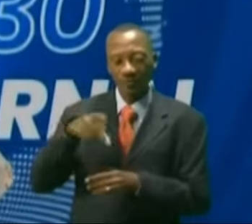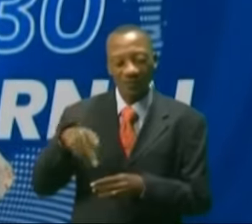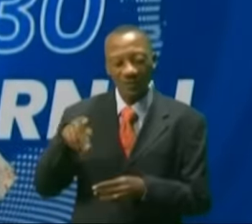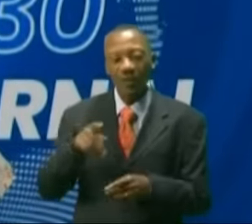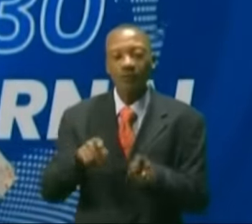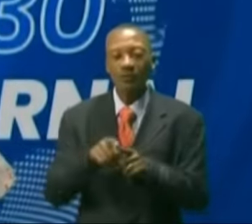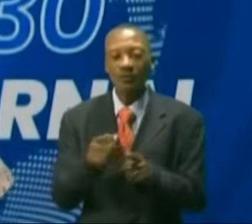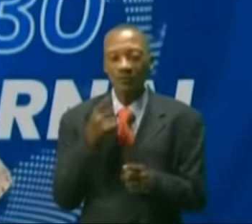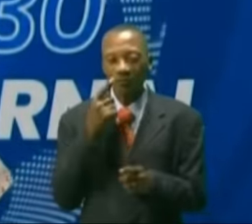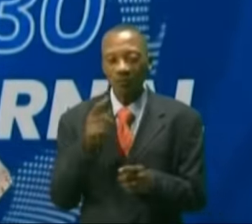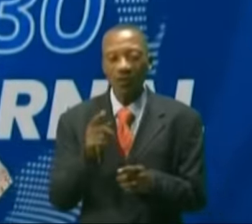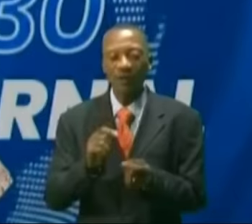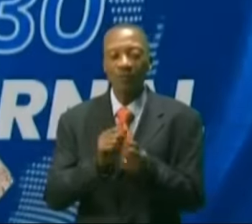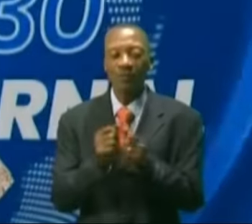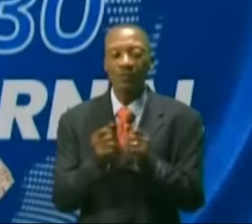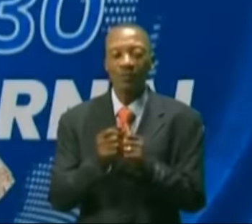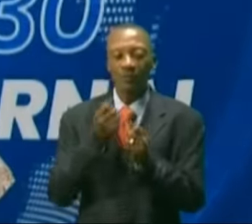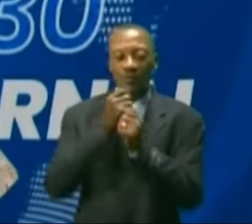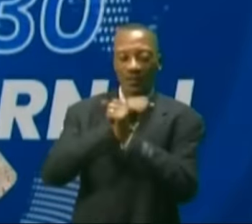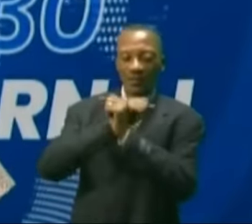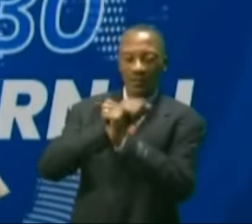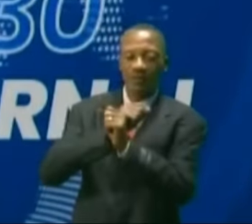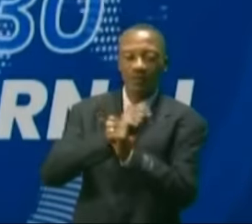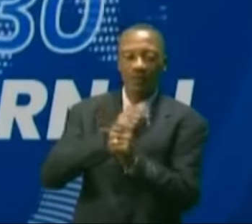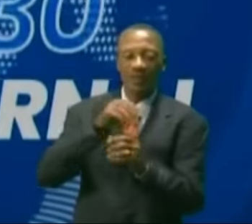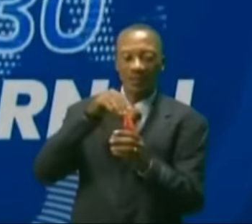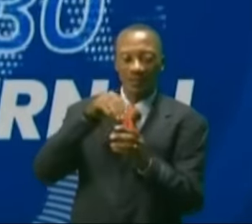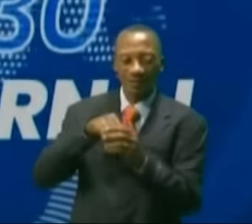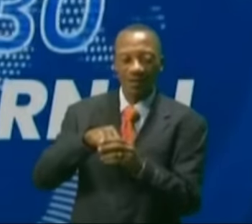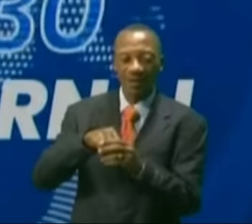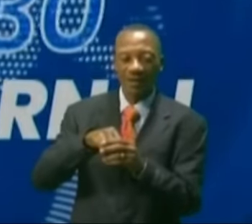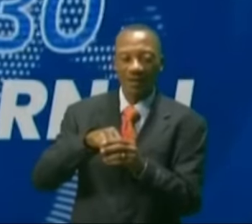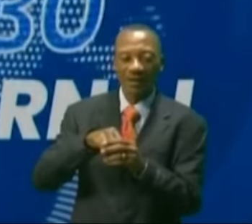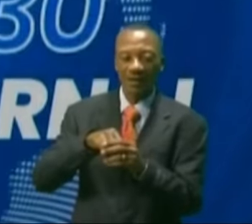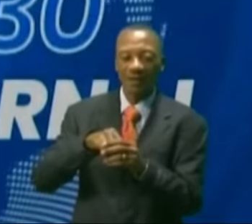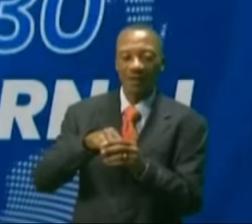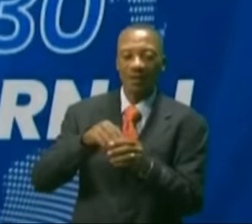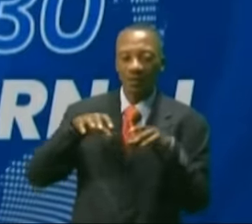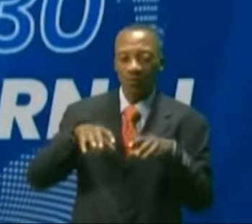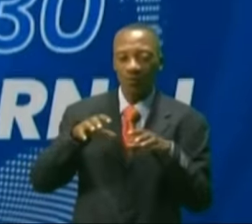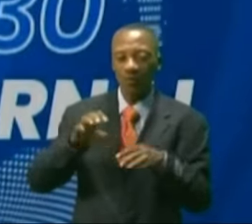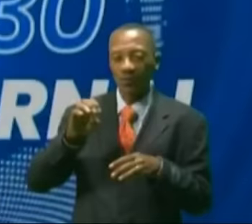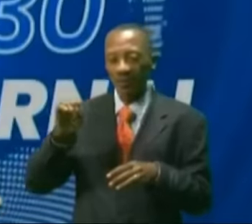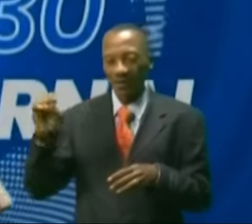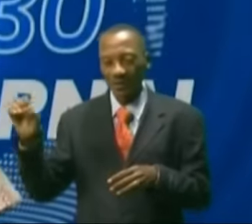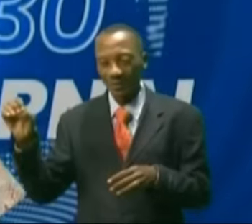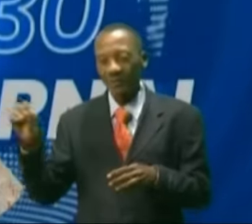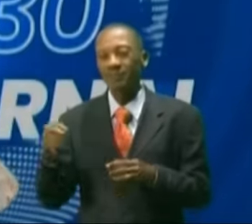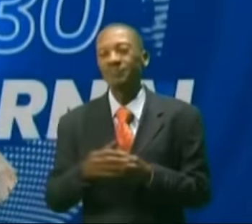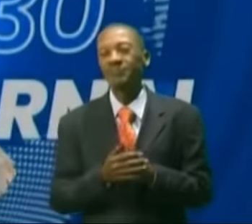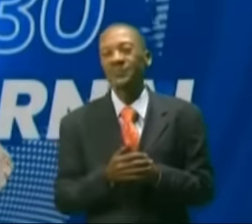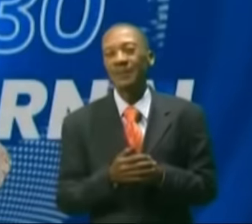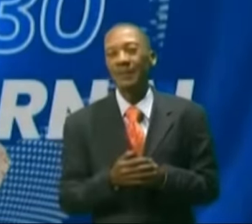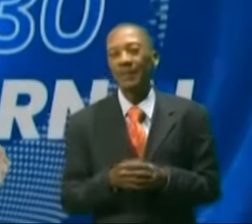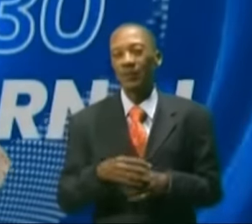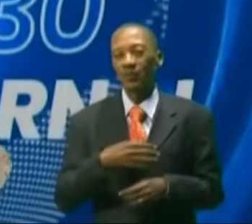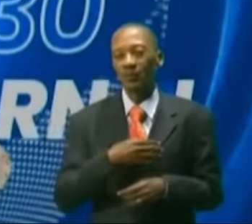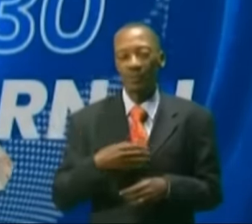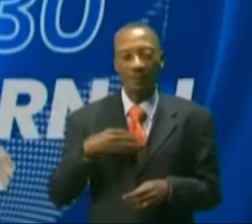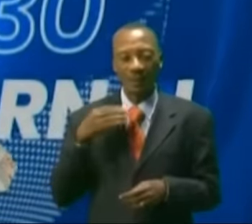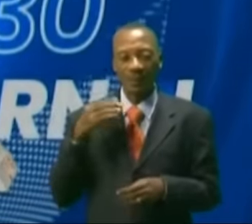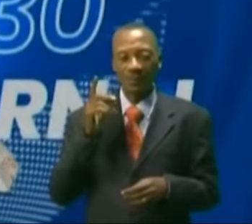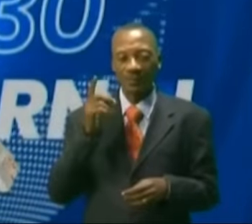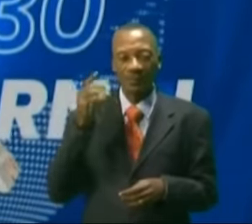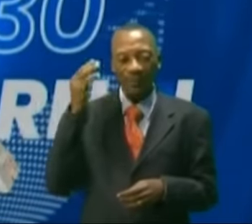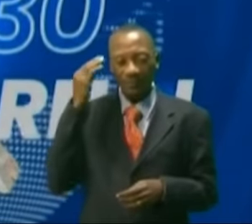les sources proches, la première ministre de la République démocratique du Congo visitera les déplacés internes de Mugunga,